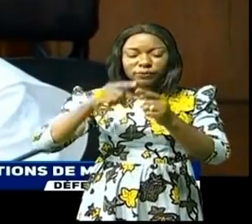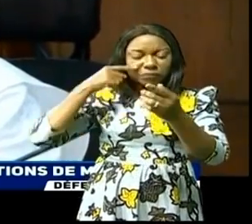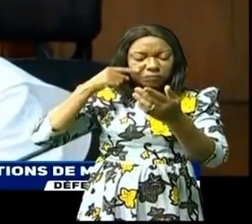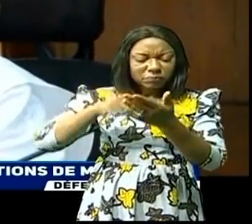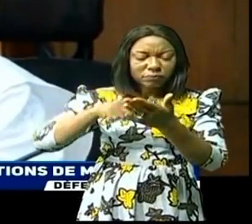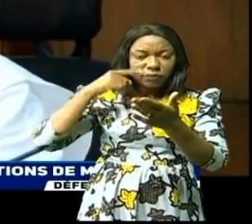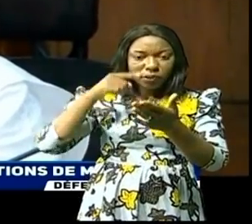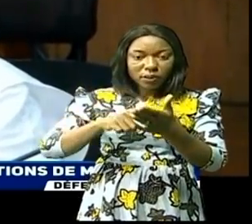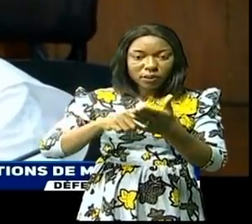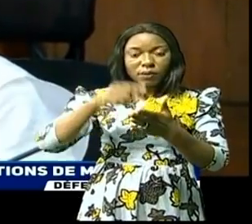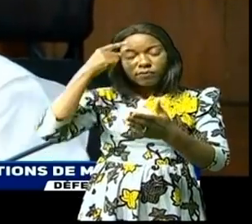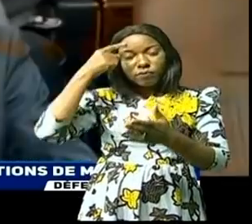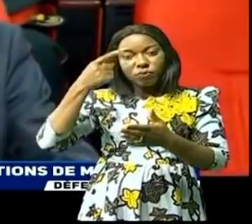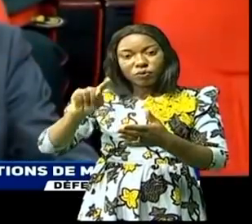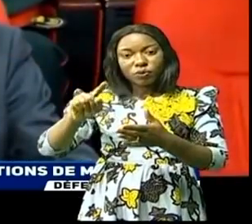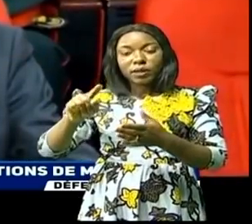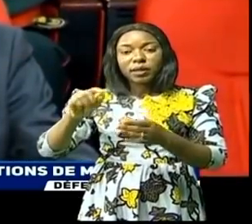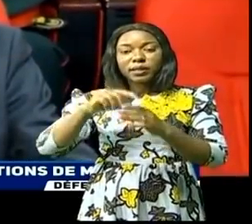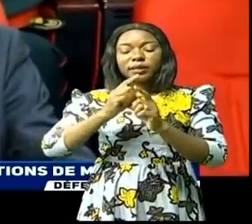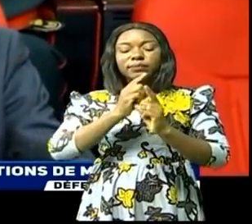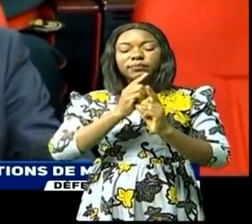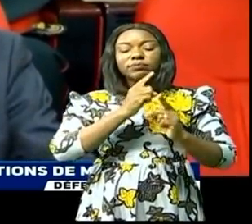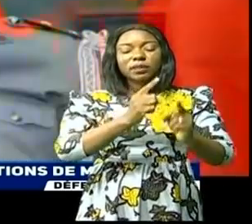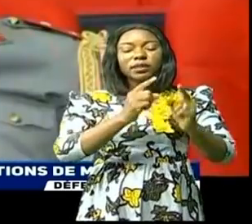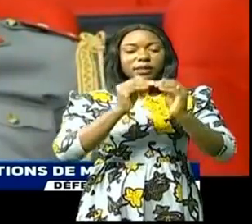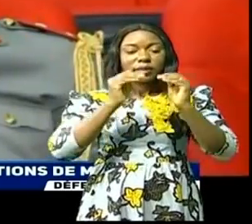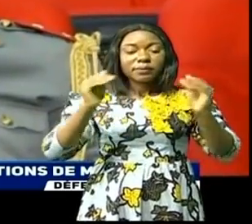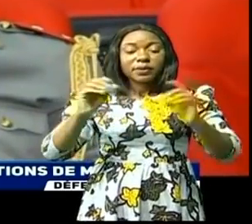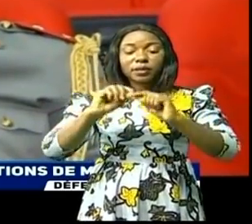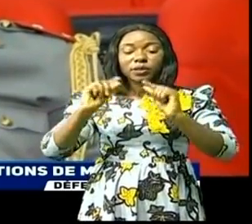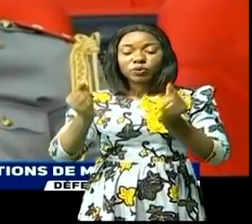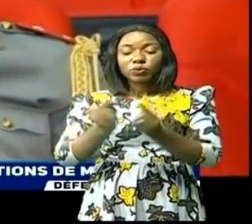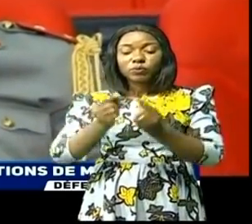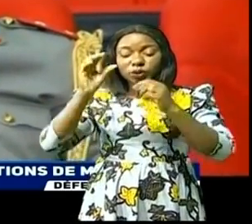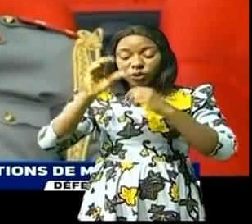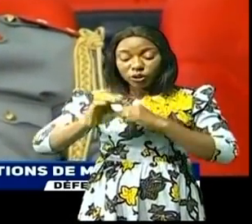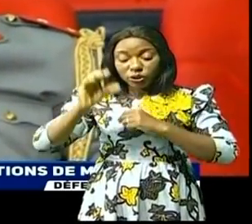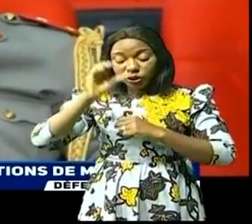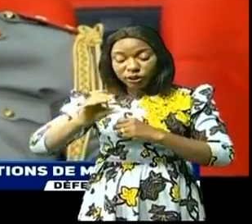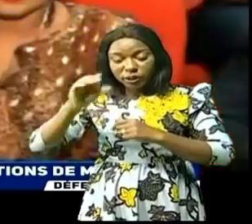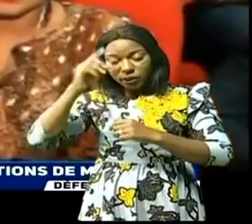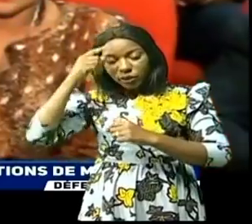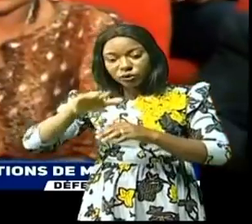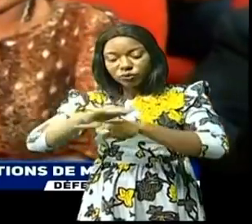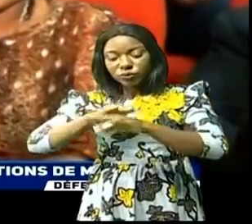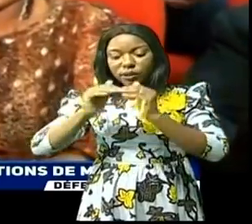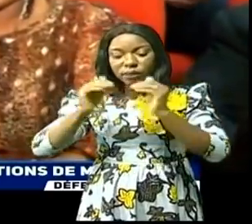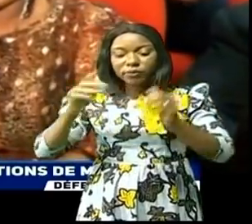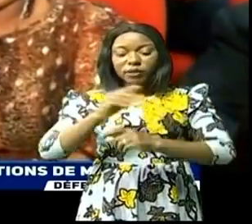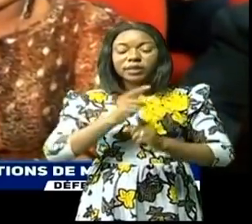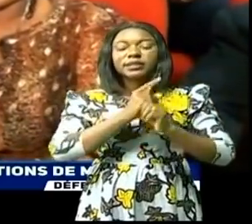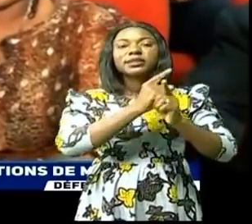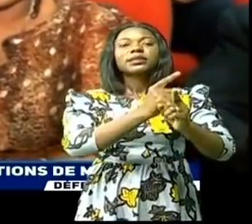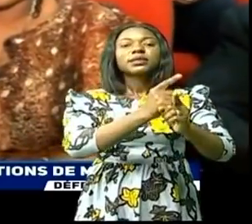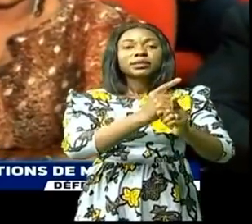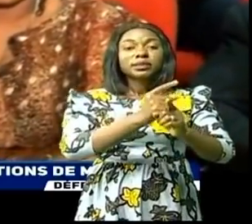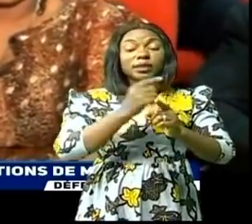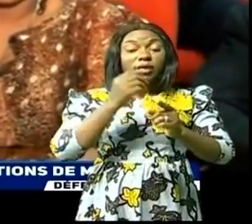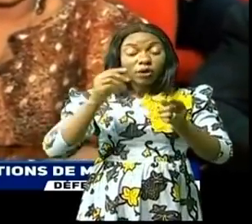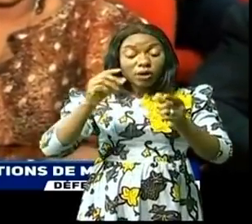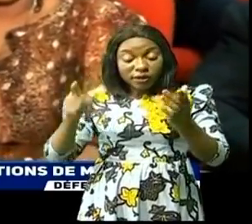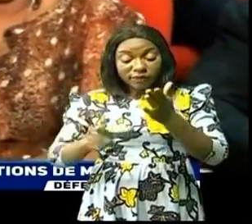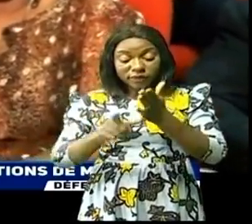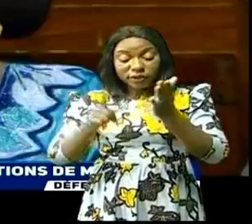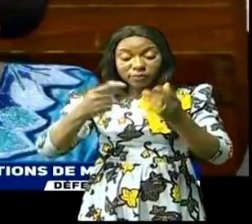l'Observatoire Boutros Ghali du maintien de la paix du groupe de recherche et d'information sur la paix et la sécurité. C'est le